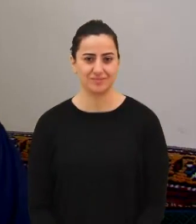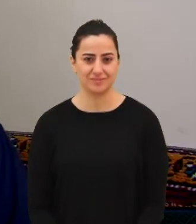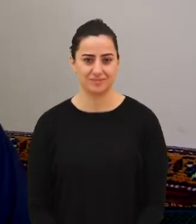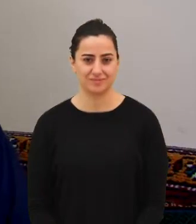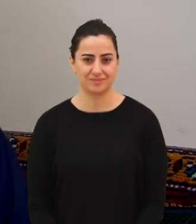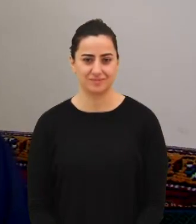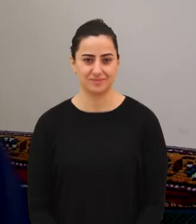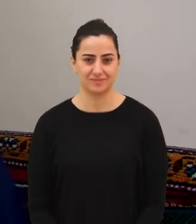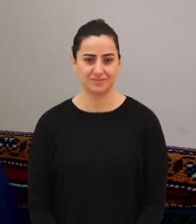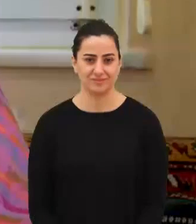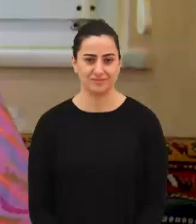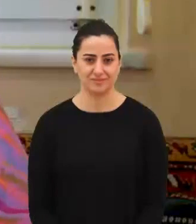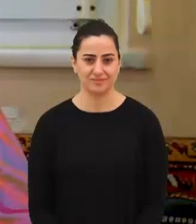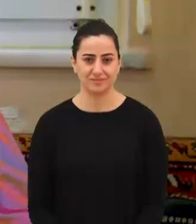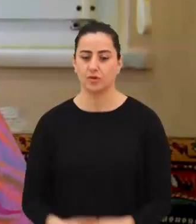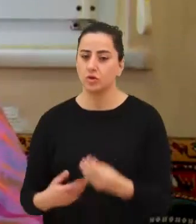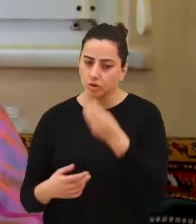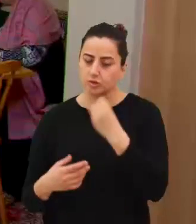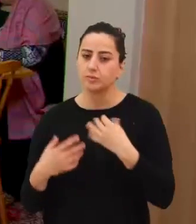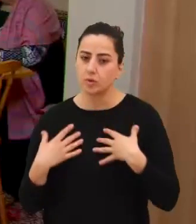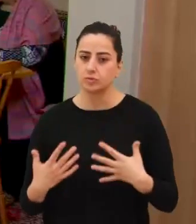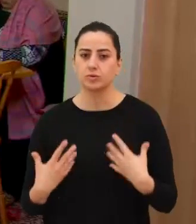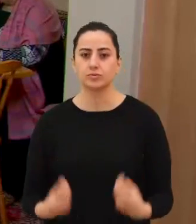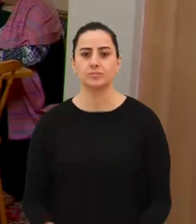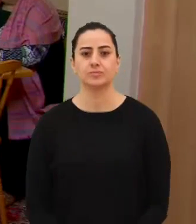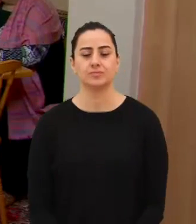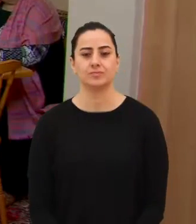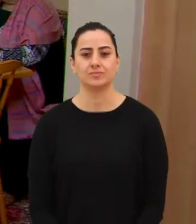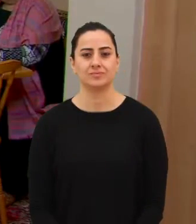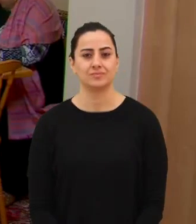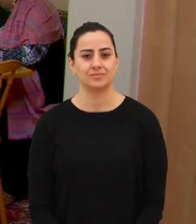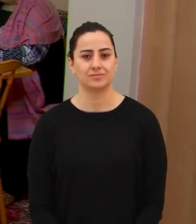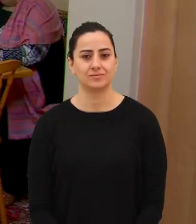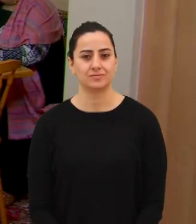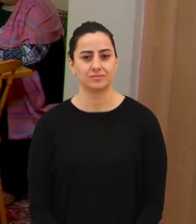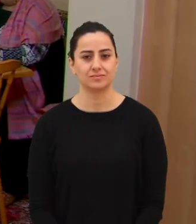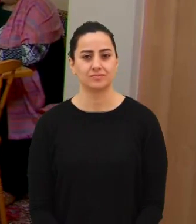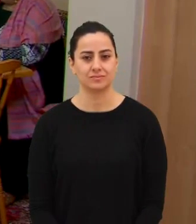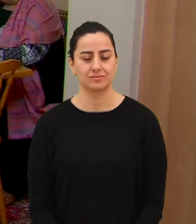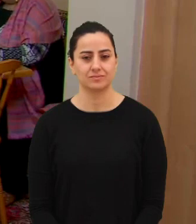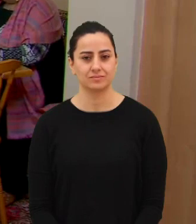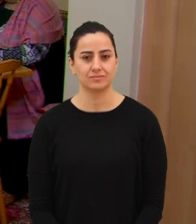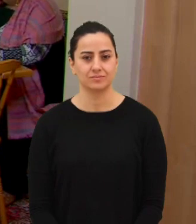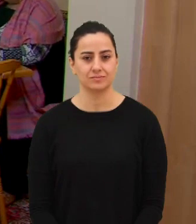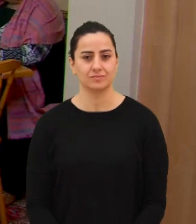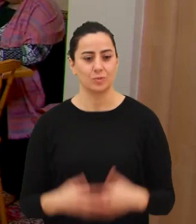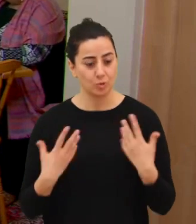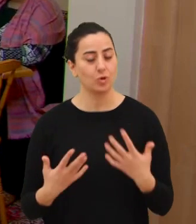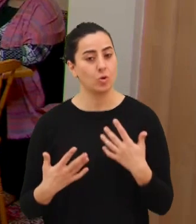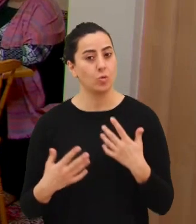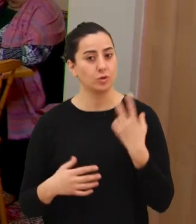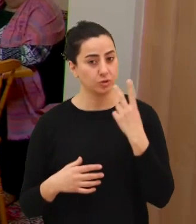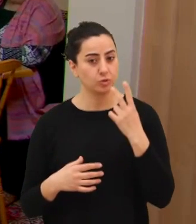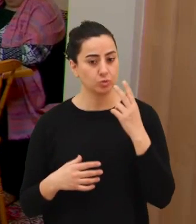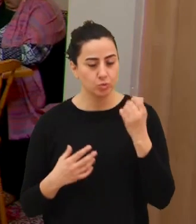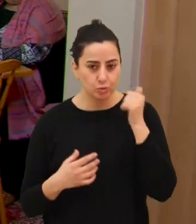Hadi yarasın, afiyet olsun. Homestay. Bayağı. Bayağı homestay. Homestay. İnşallah. İki günde homestay